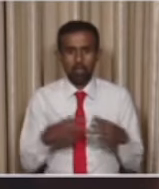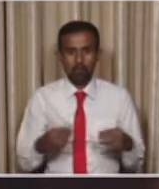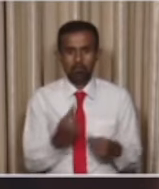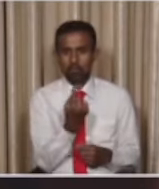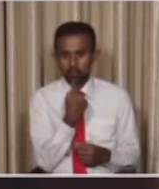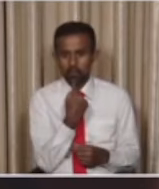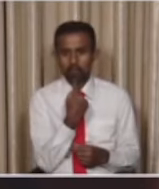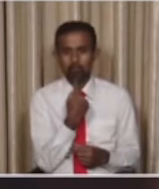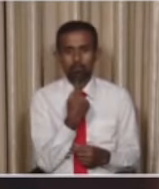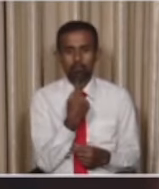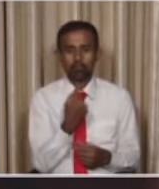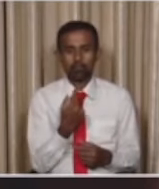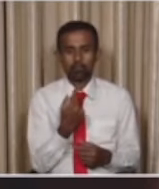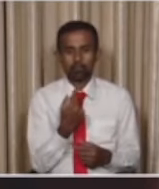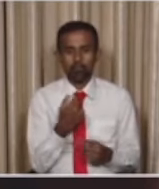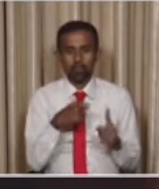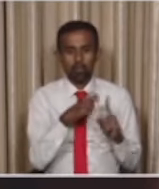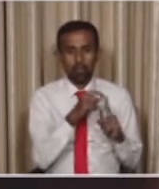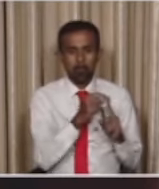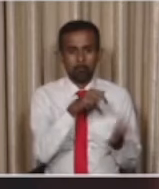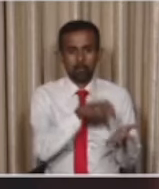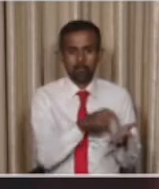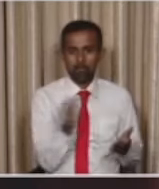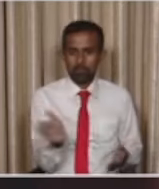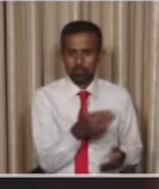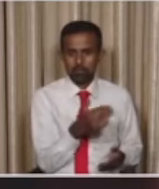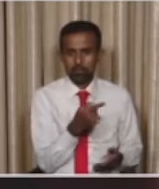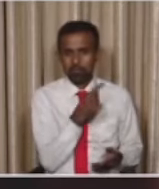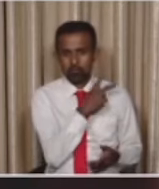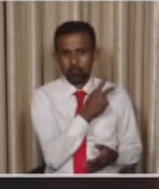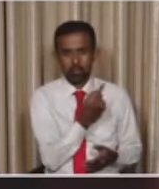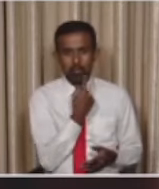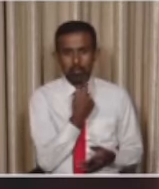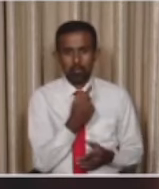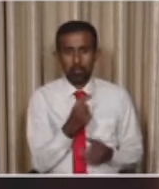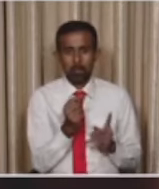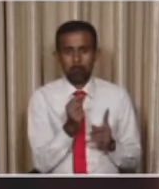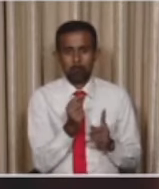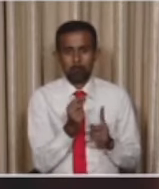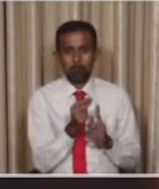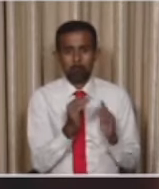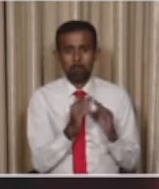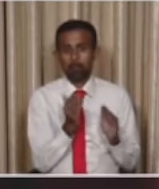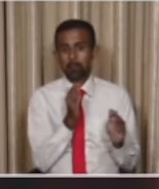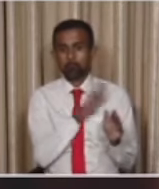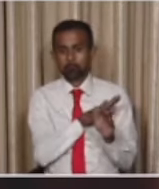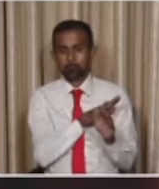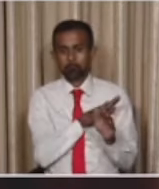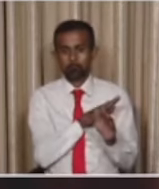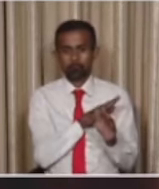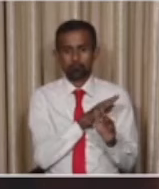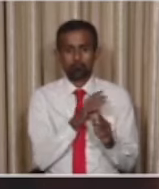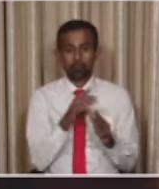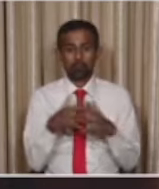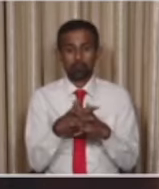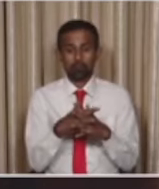කියනවා. කැප්පටි පොළ වගේ නගරයකට ගියාම මට මේ ඊයේ පෙර දැකුව පර්සි සමරවීරගේ ගේ පිටිපස්සේ. පර්සි සමරවීර කියන්නේ